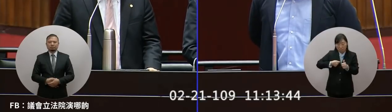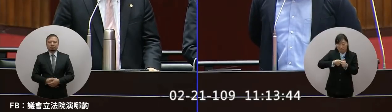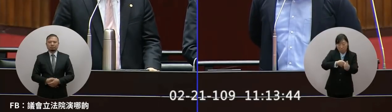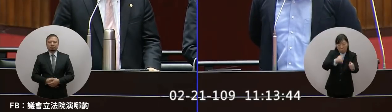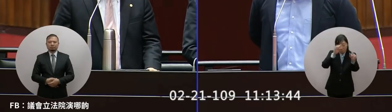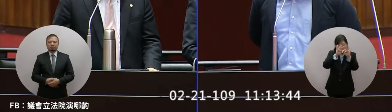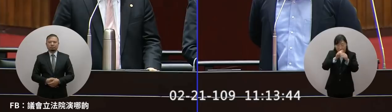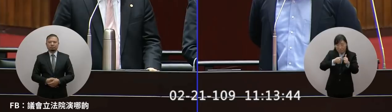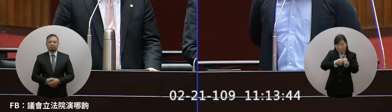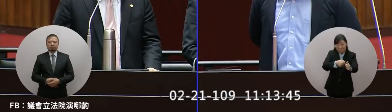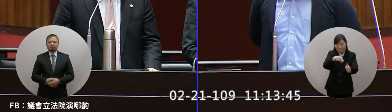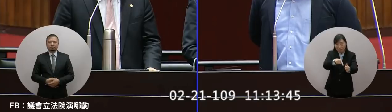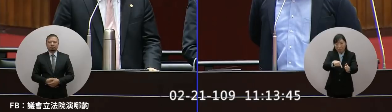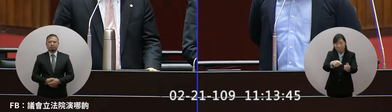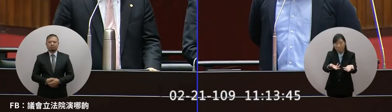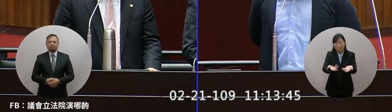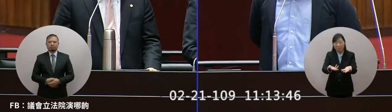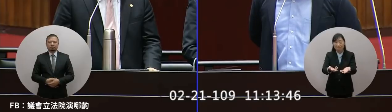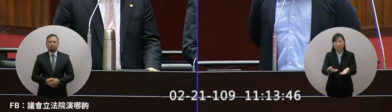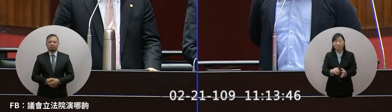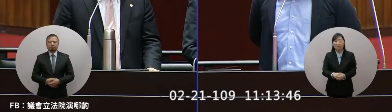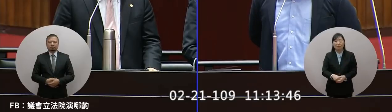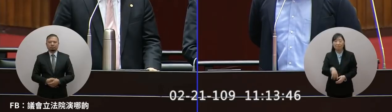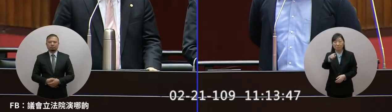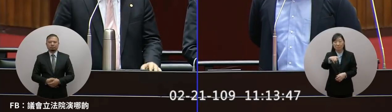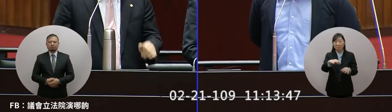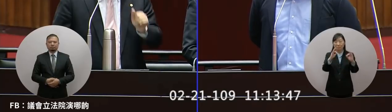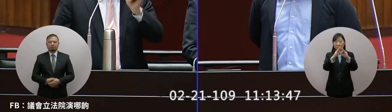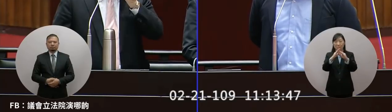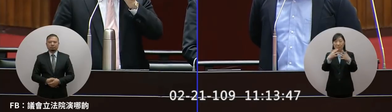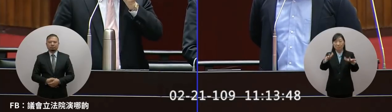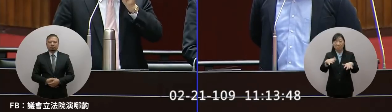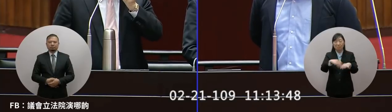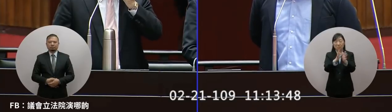件的时候，我遭受多少的这些银行的多